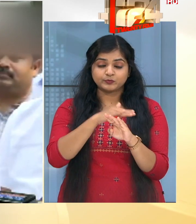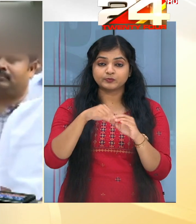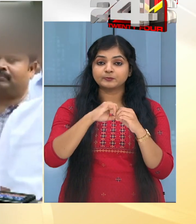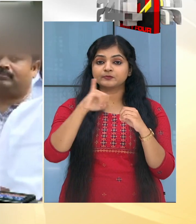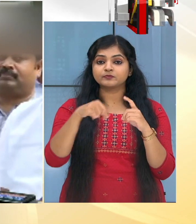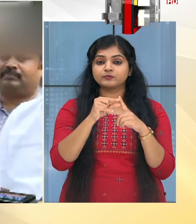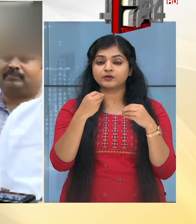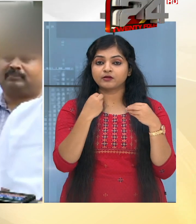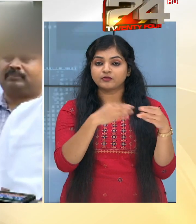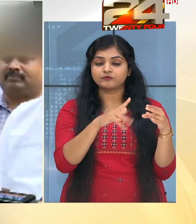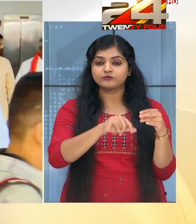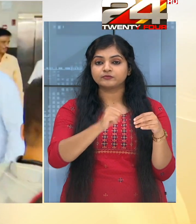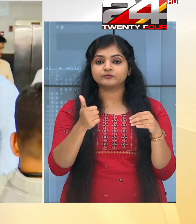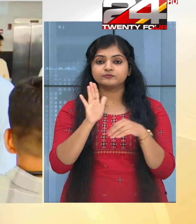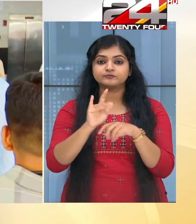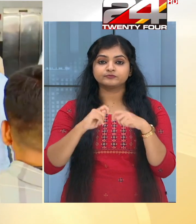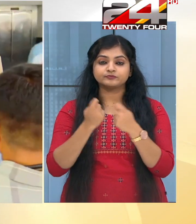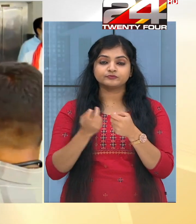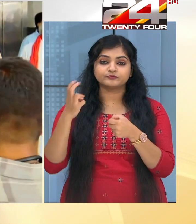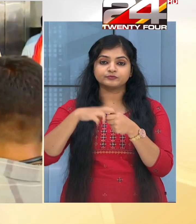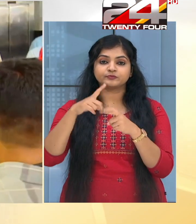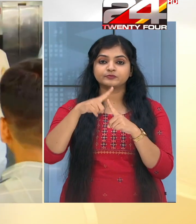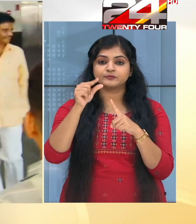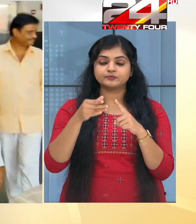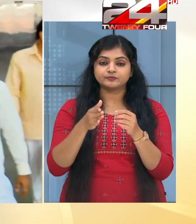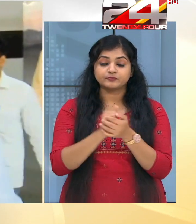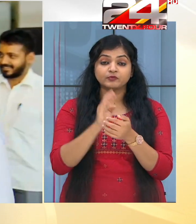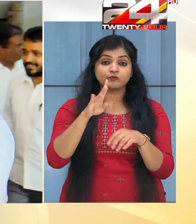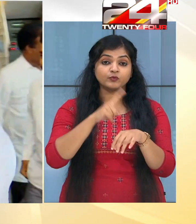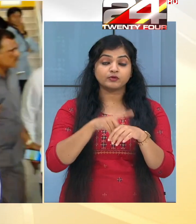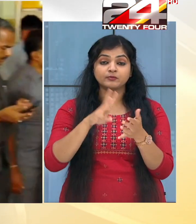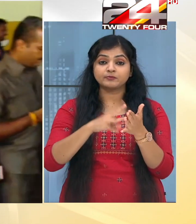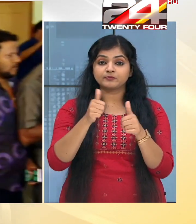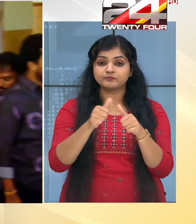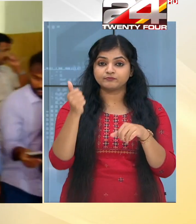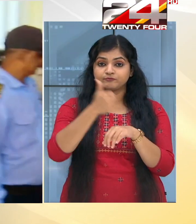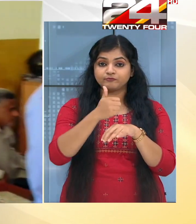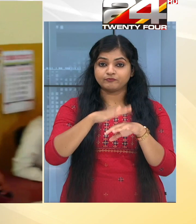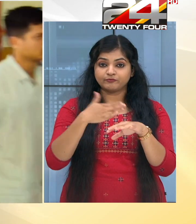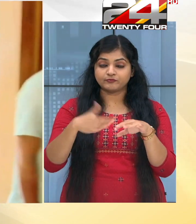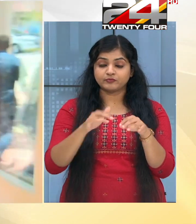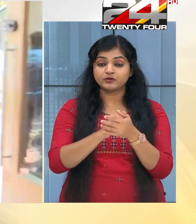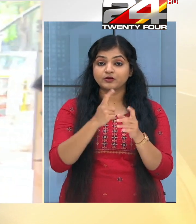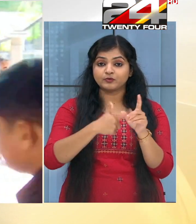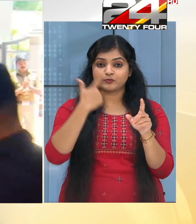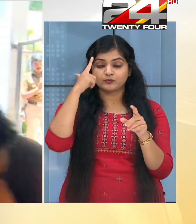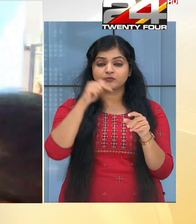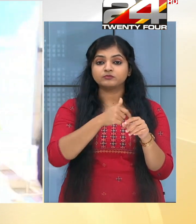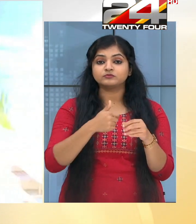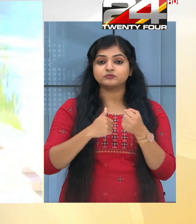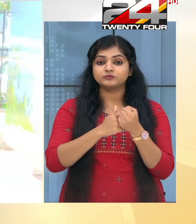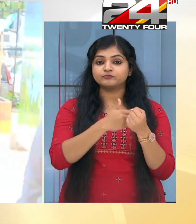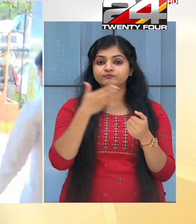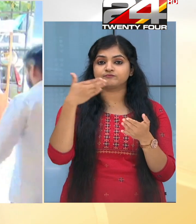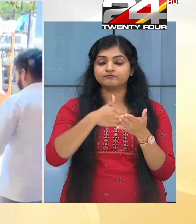പി വിട്ട് കോൺഗ്രസിൽ ചേർന്നത്. 4 തവണ എം എൽ എ ആയിരുന്ന സി ടി രവിക്കായി യെദ്യൂരപ്പ പ്രചരണത്തിന് വന്നതുമില്ല.